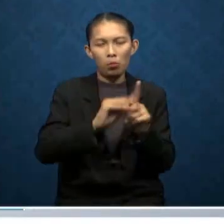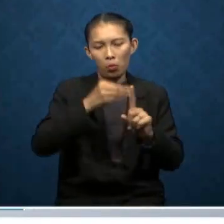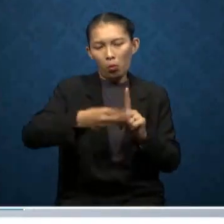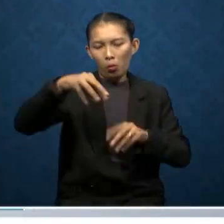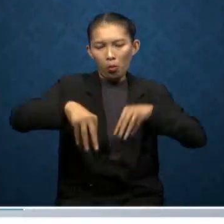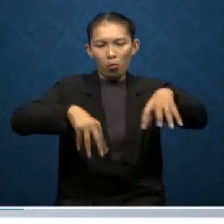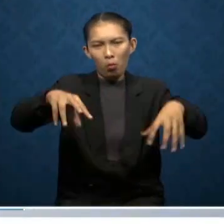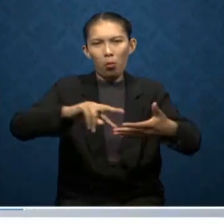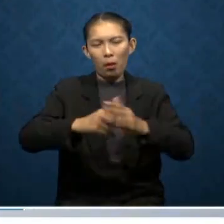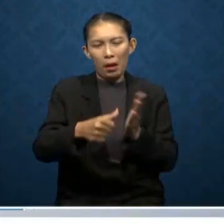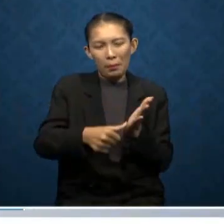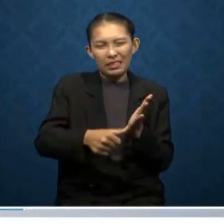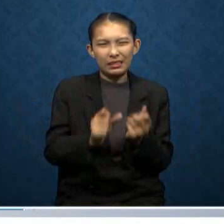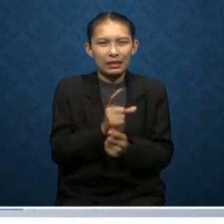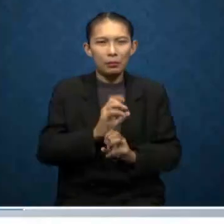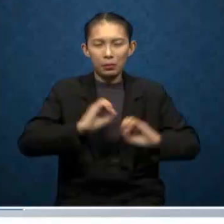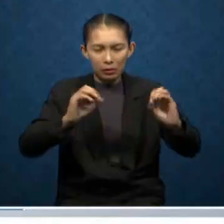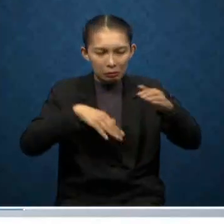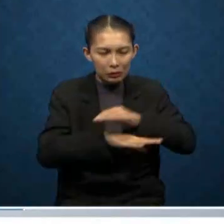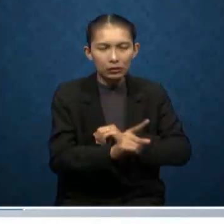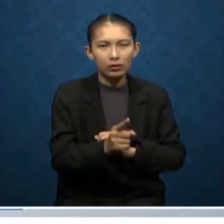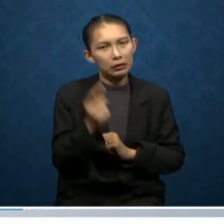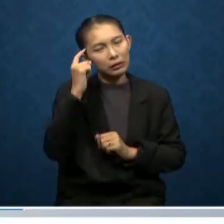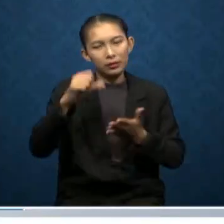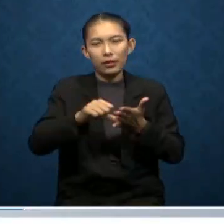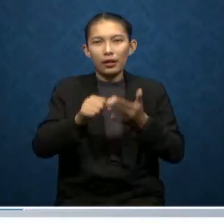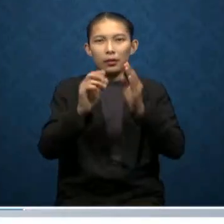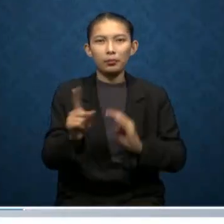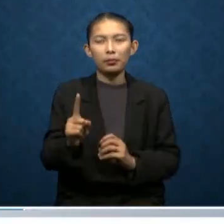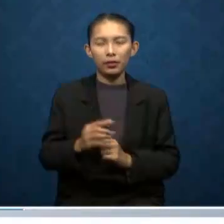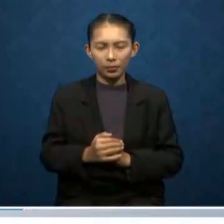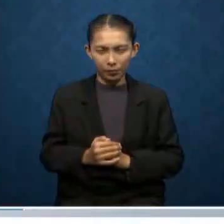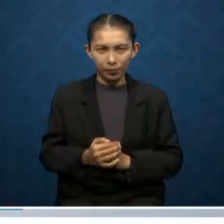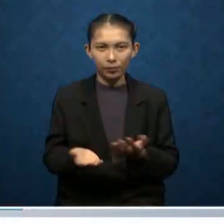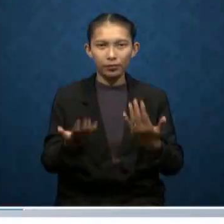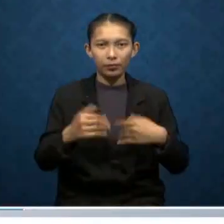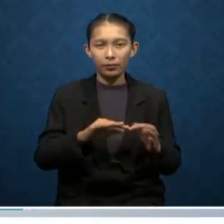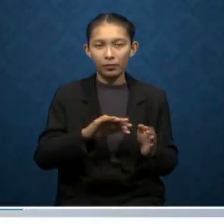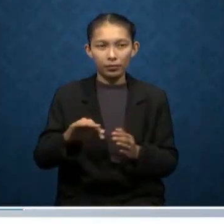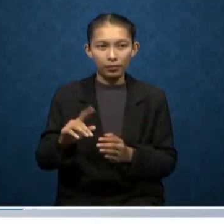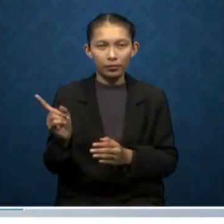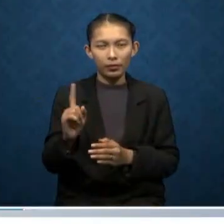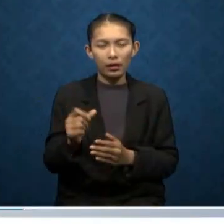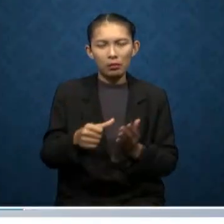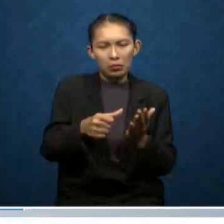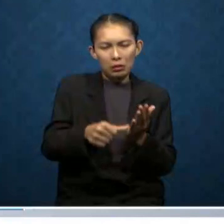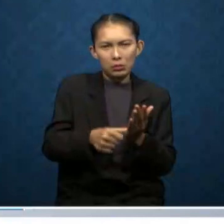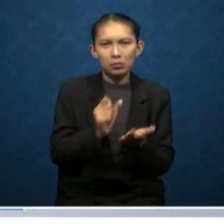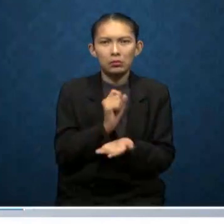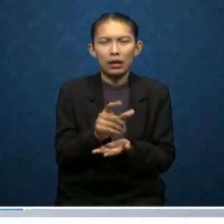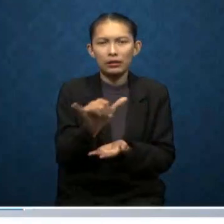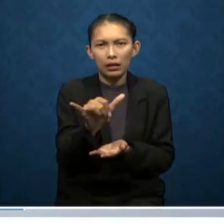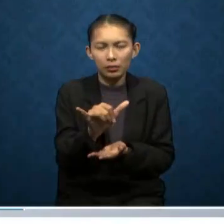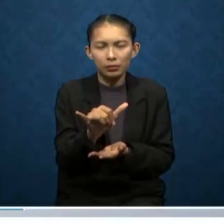หลบcoreกเรพศีเราจะแ้ไขอย้างไรประเด็นเรื่องของกรณีข้างจายพาศีไม่ช valve